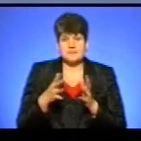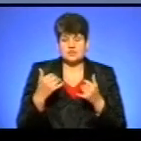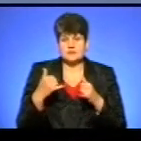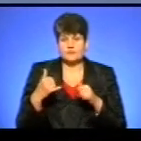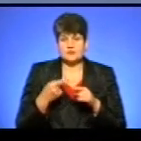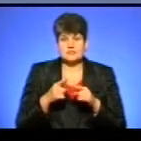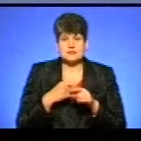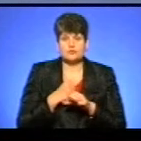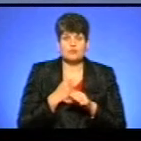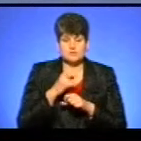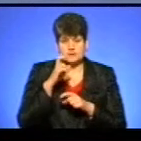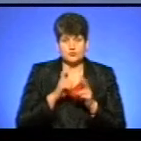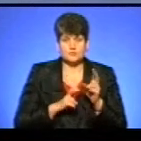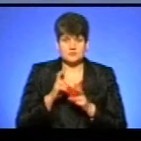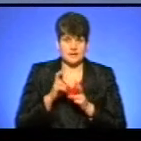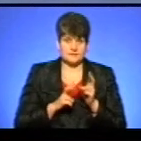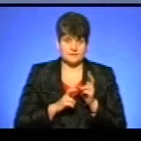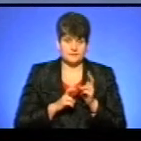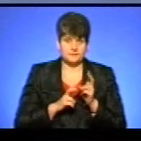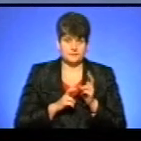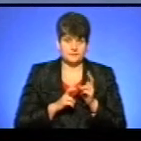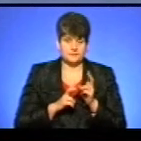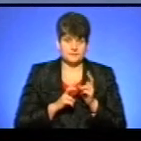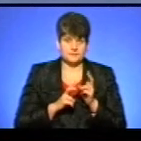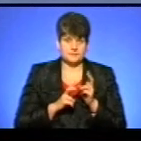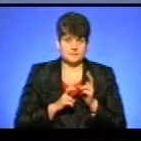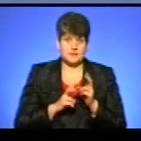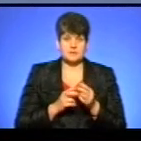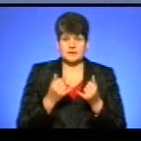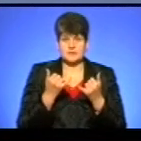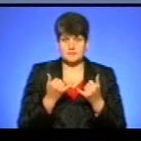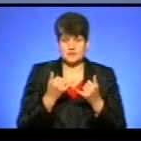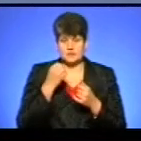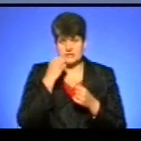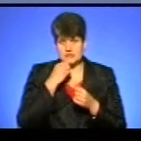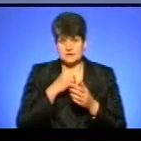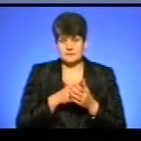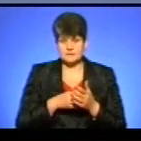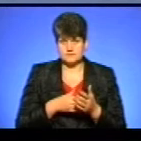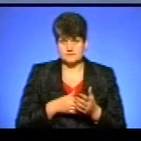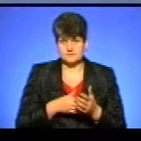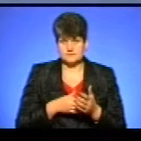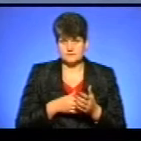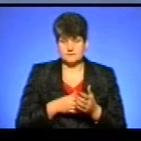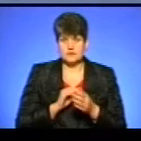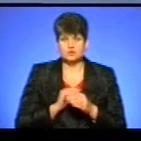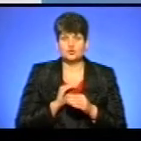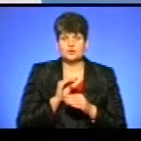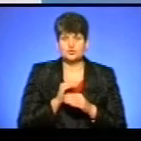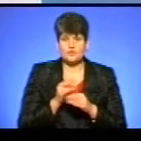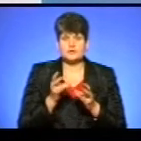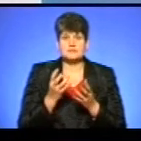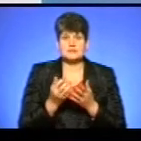це робота комунального підприємства електротрансу. При теперішньому старому тарифі додатково треба